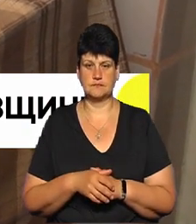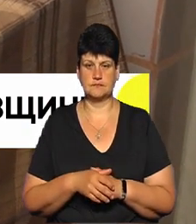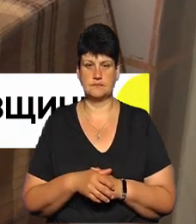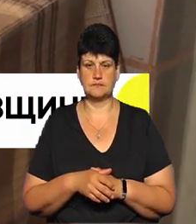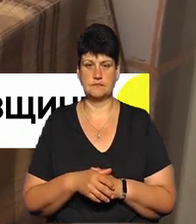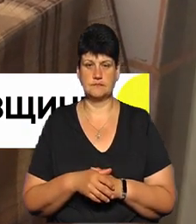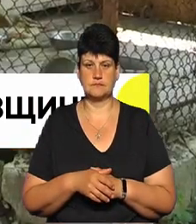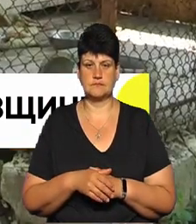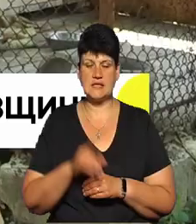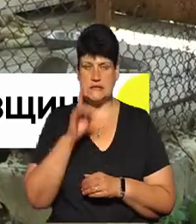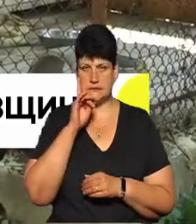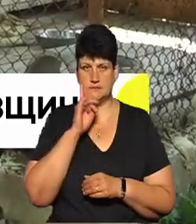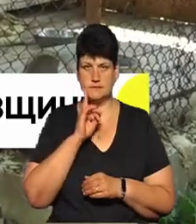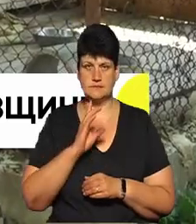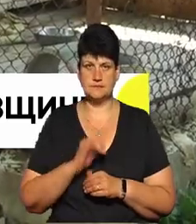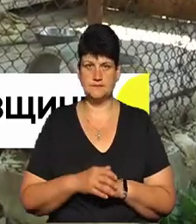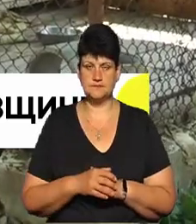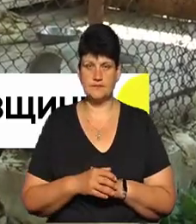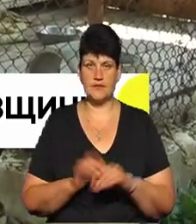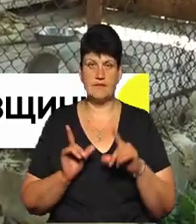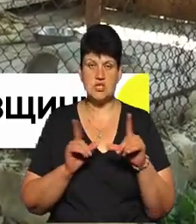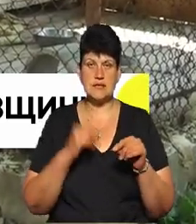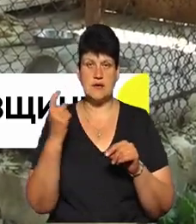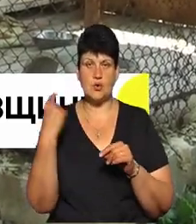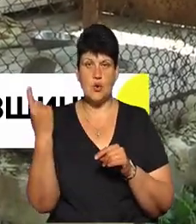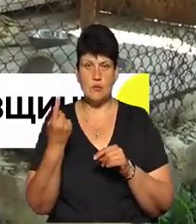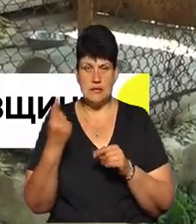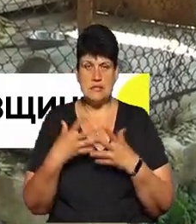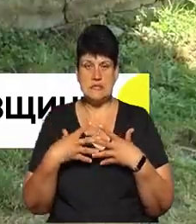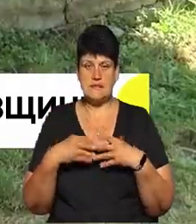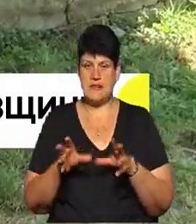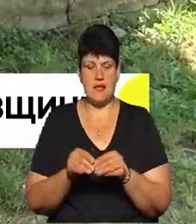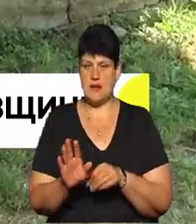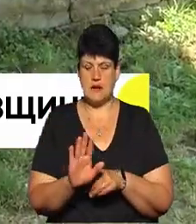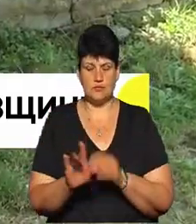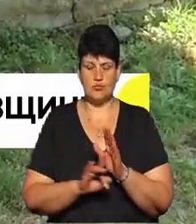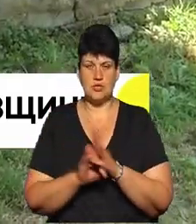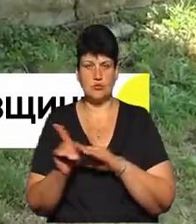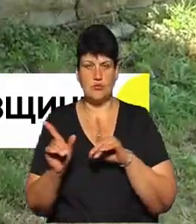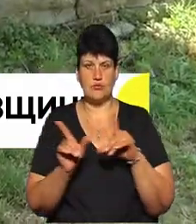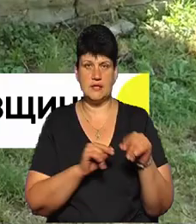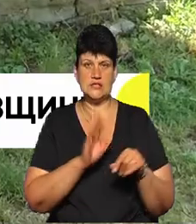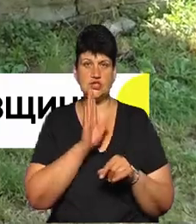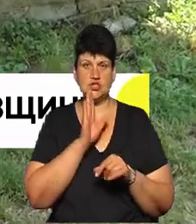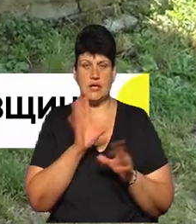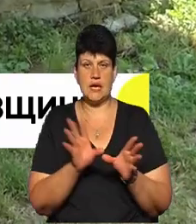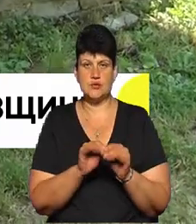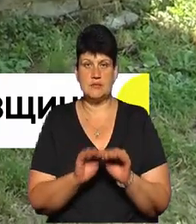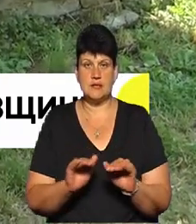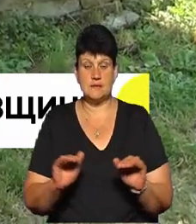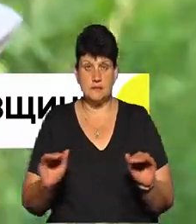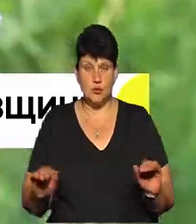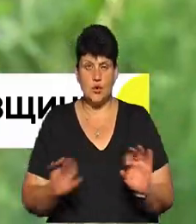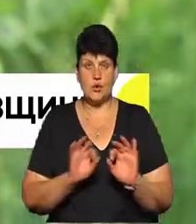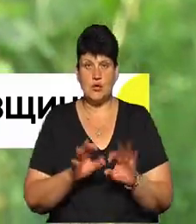дідусь. Смачне. Виїжджала з Харківщини сім'я не разом. Спочатку виїхала Олександра з дітьми. Жінка